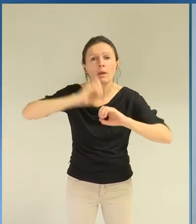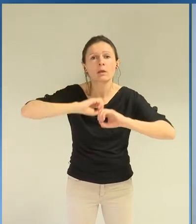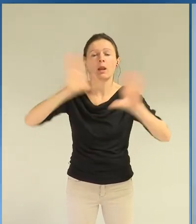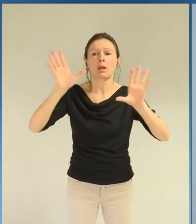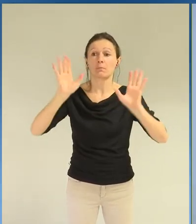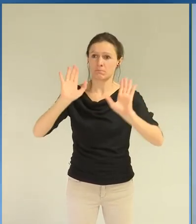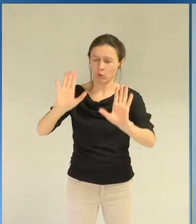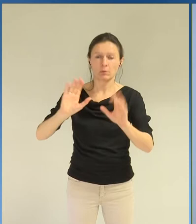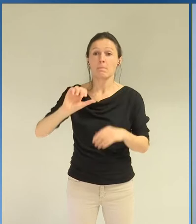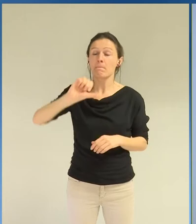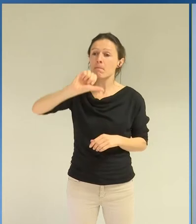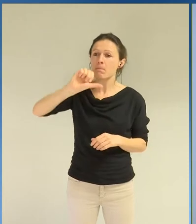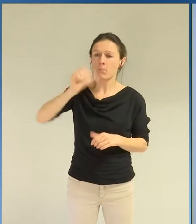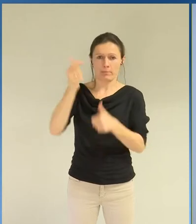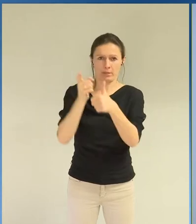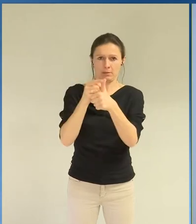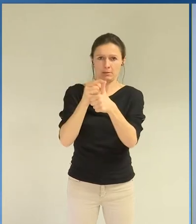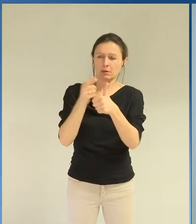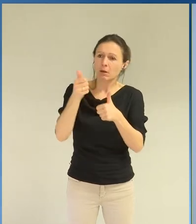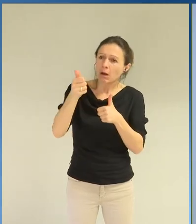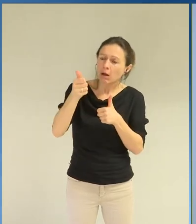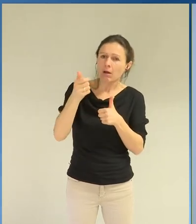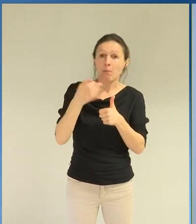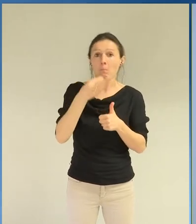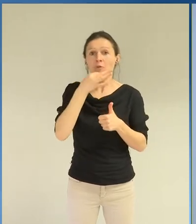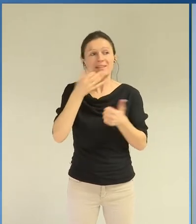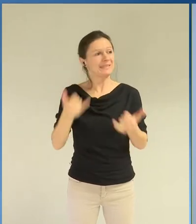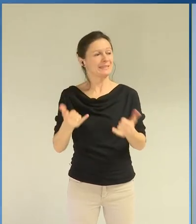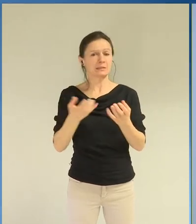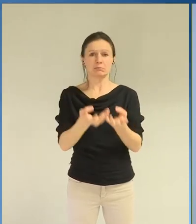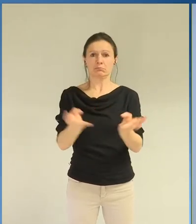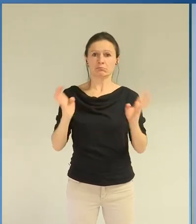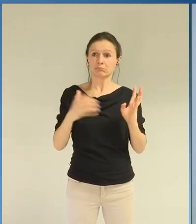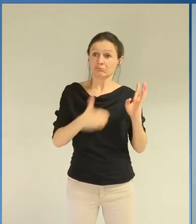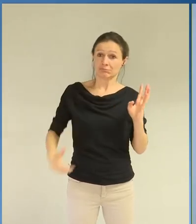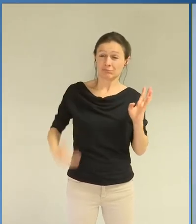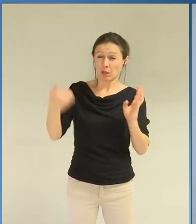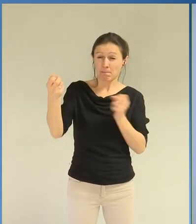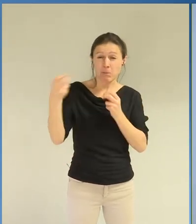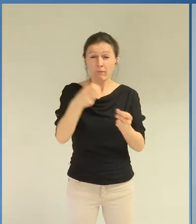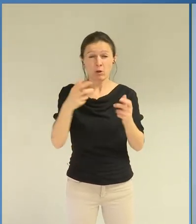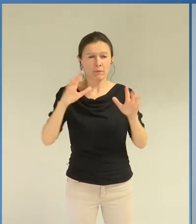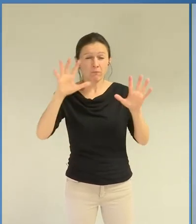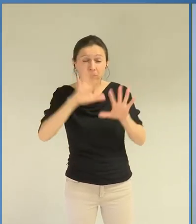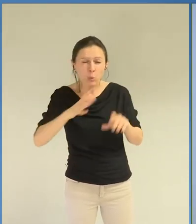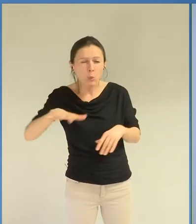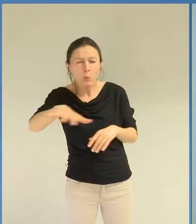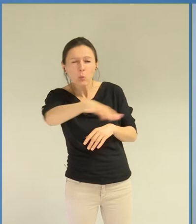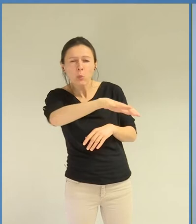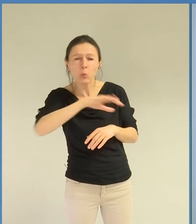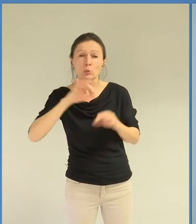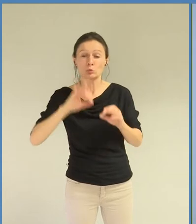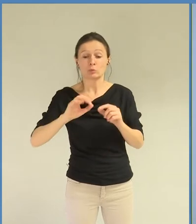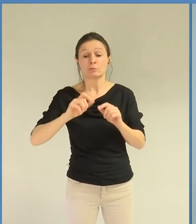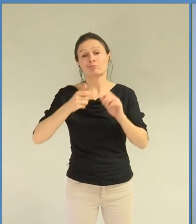pour tenter de peser sur le débat médiatique national à 60 jours de l'élection présidentielle j'en veux pour preuve que